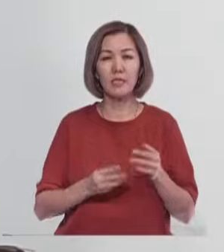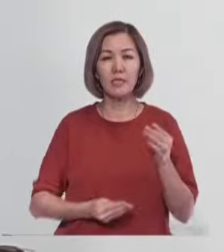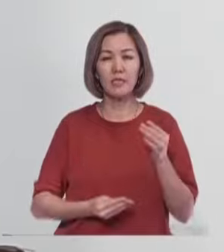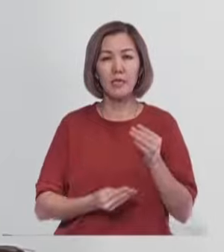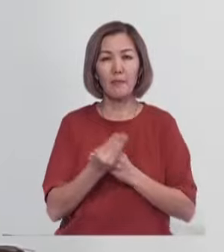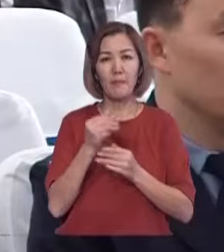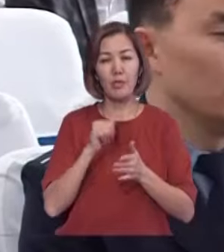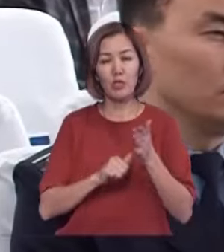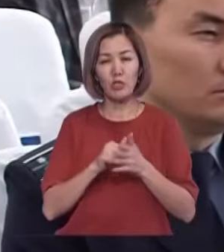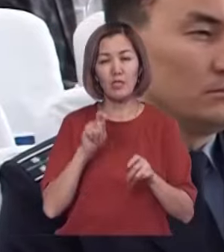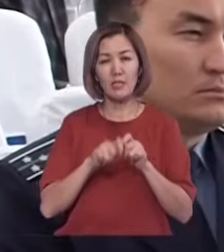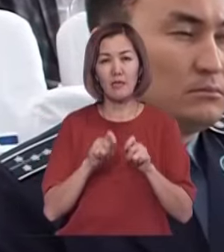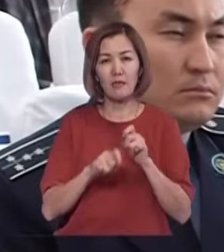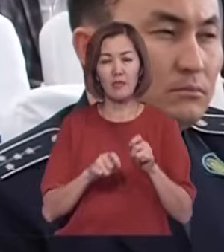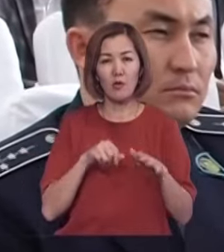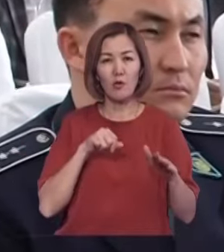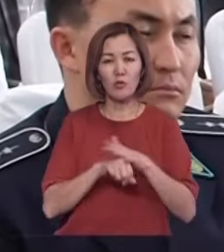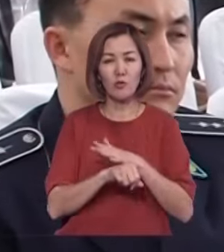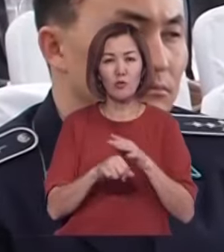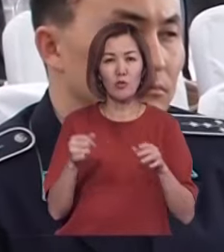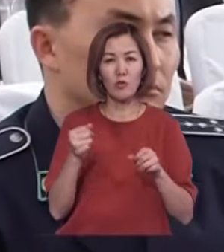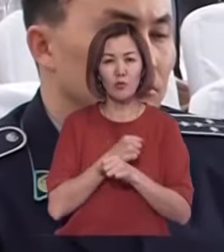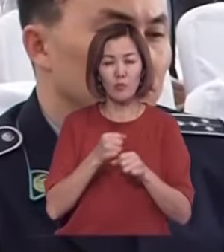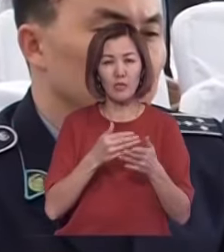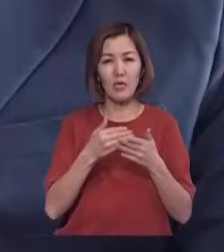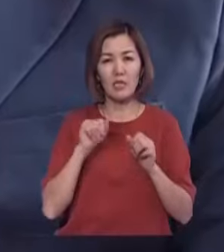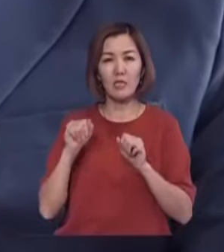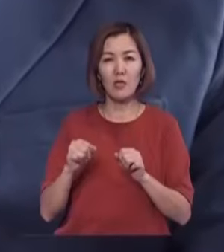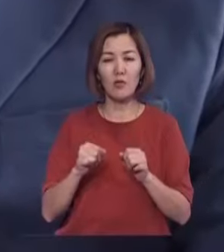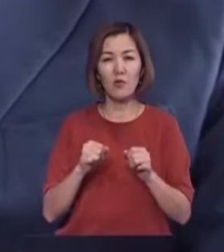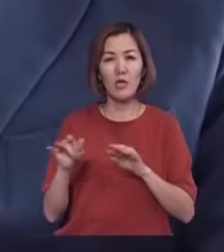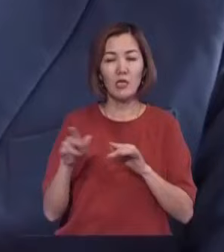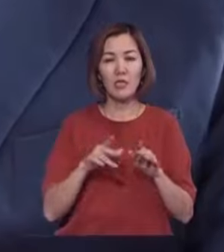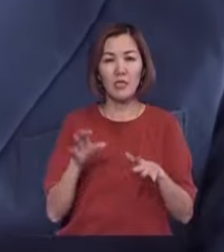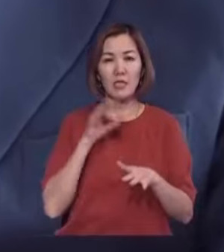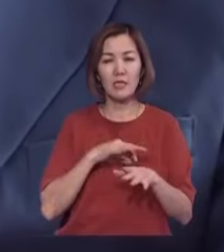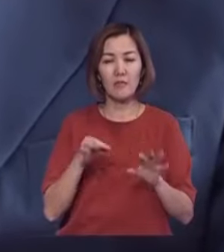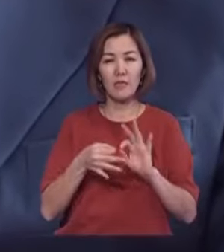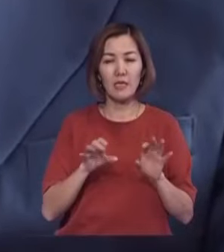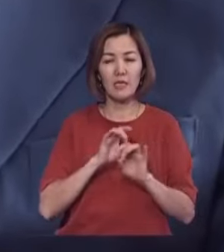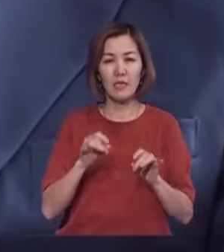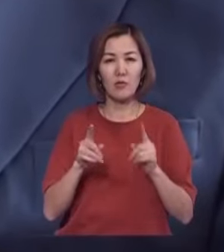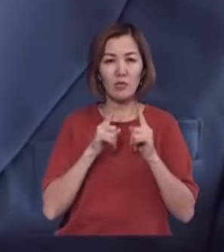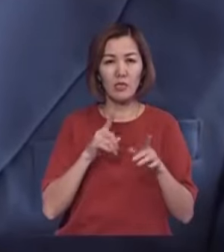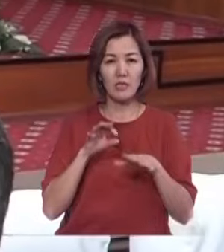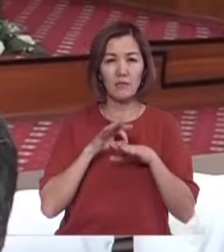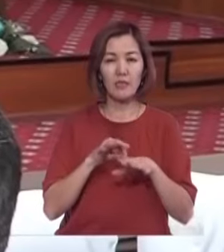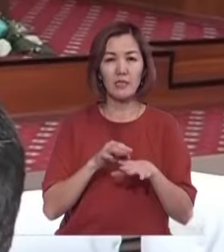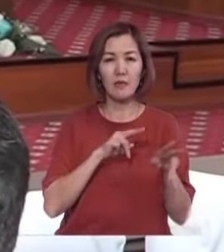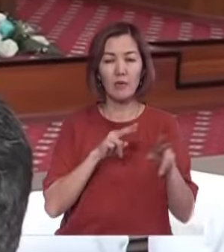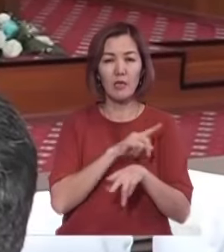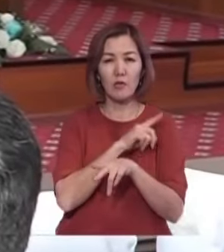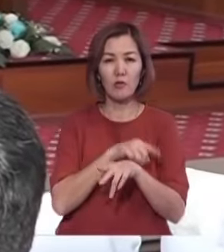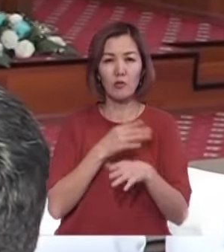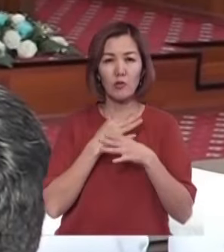анықтау, сондай-ақ зорлық-зомбылықтың алдын алуға байланысты профилактикалық шаралардың тиімділігін талдау. Жиналыс барысында бақылауды күшейту